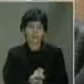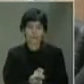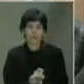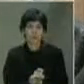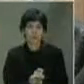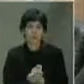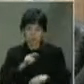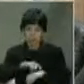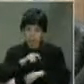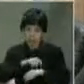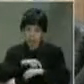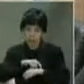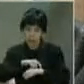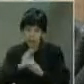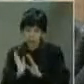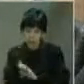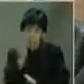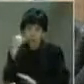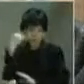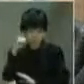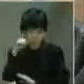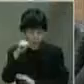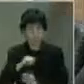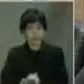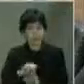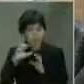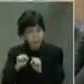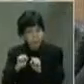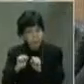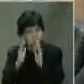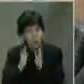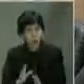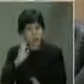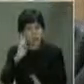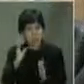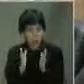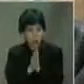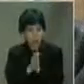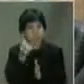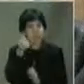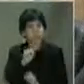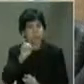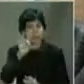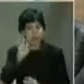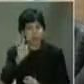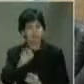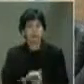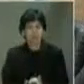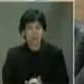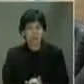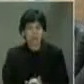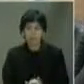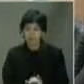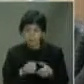และเมื่อ10นาฬิกาของวันรุ่งขึ้นจับอีก7รวม19กล่าวหามั่